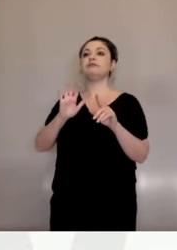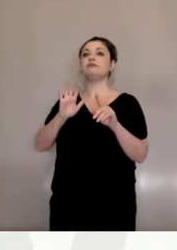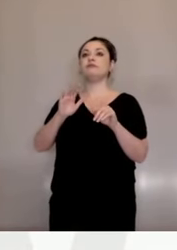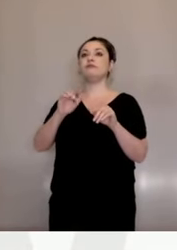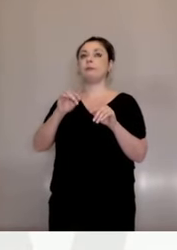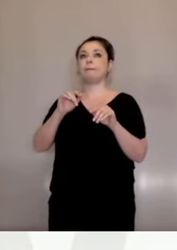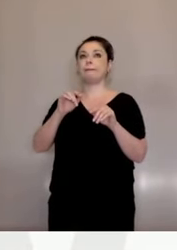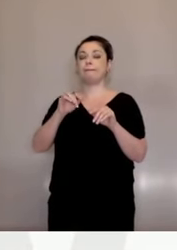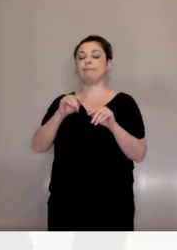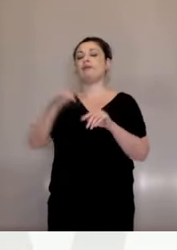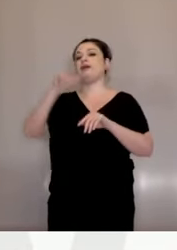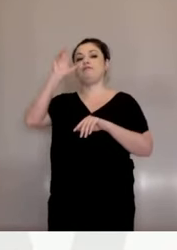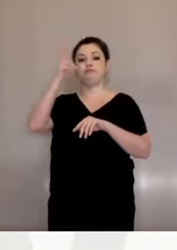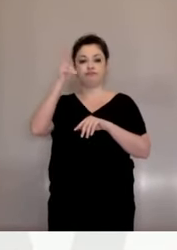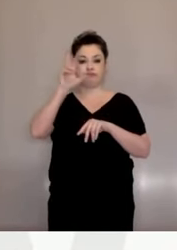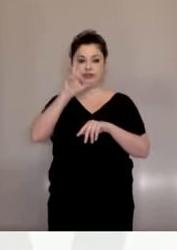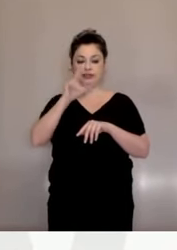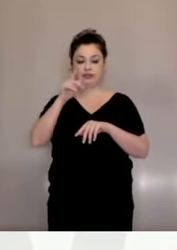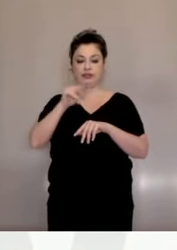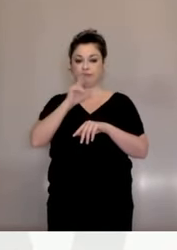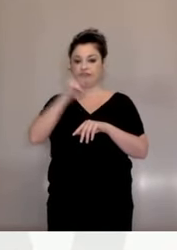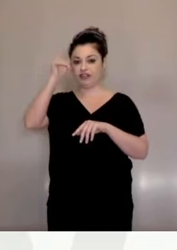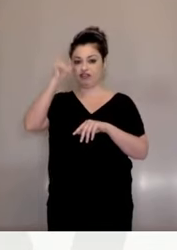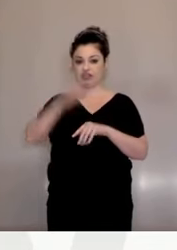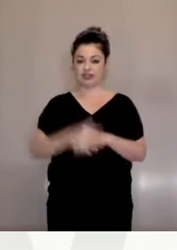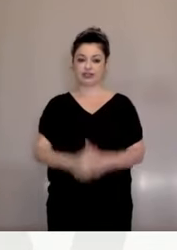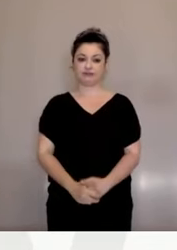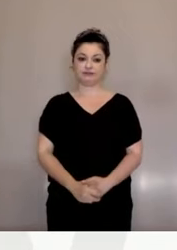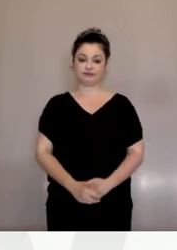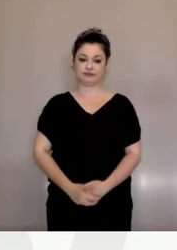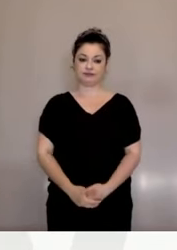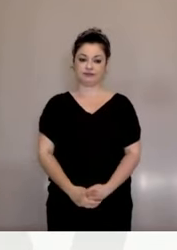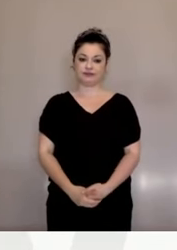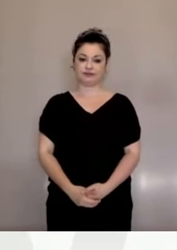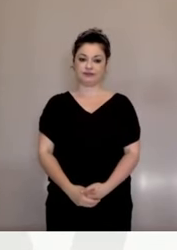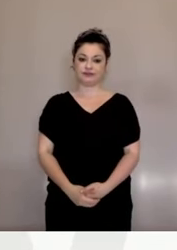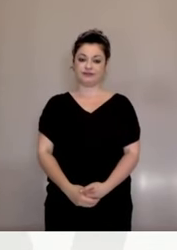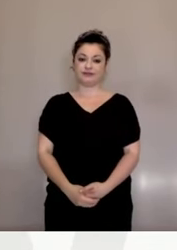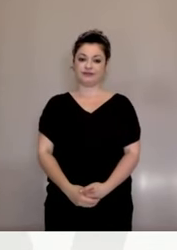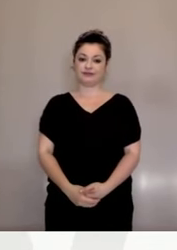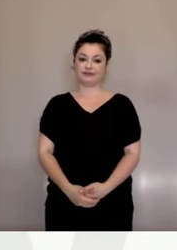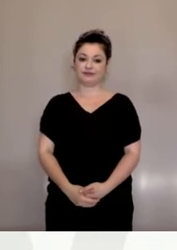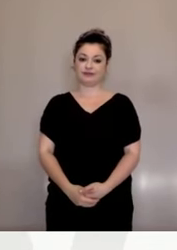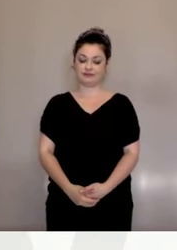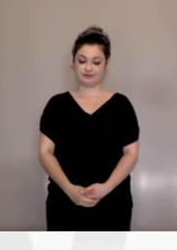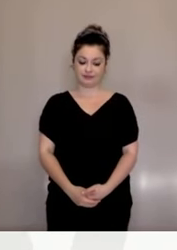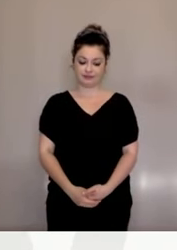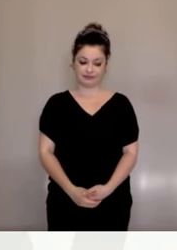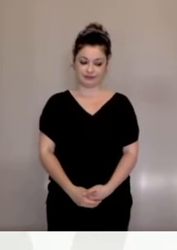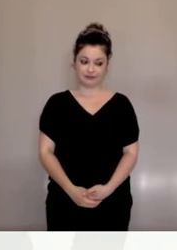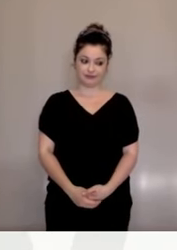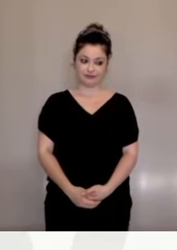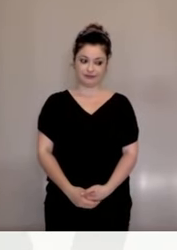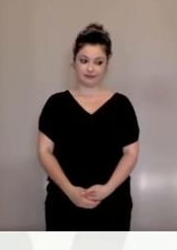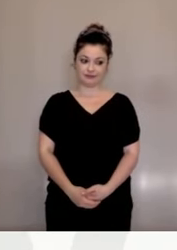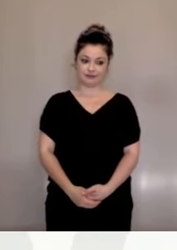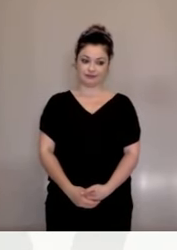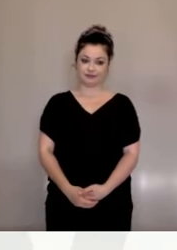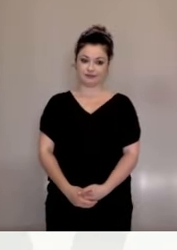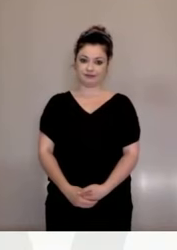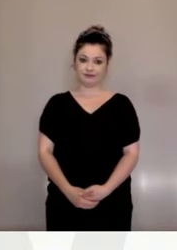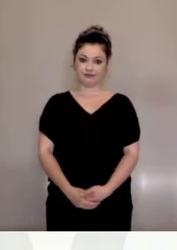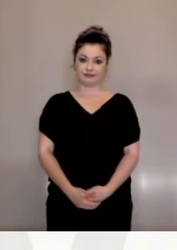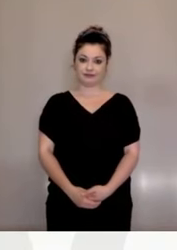Pour quelle raison la politique occidentale moderne ne reconnaît pas l'être en commun